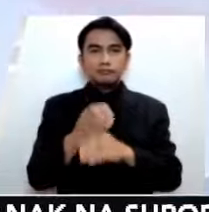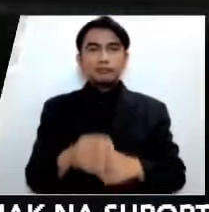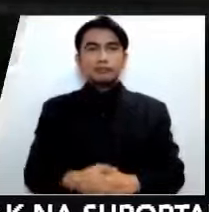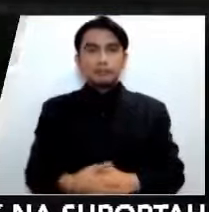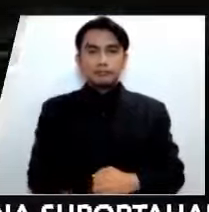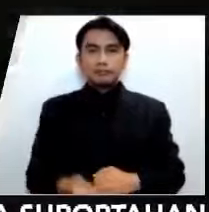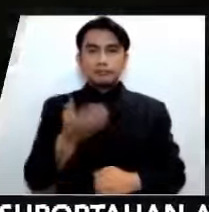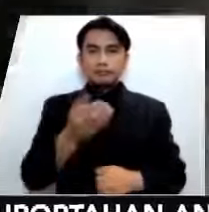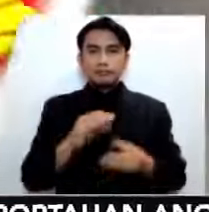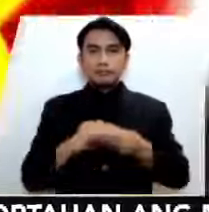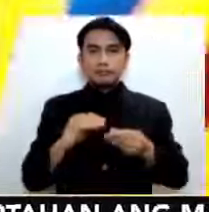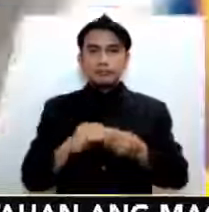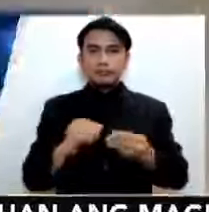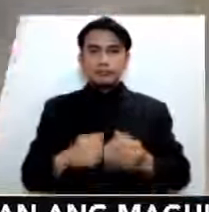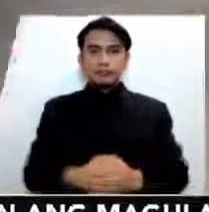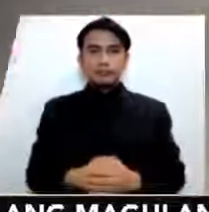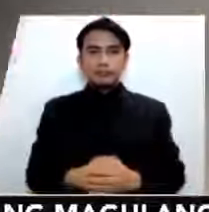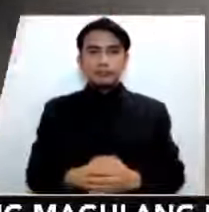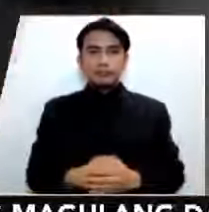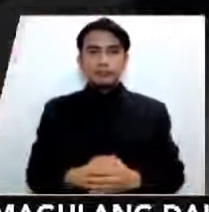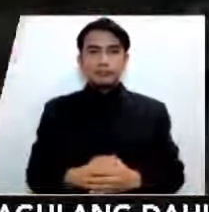Oida.